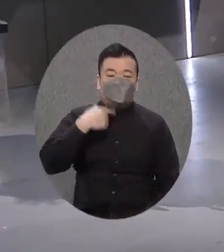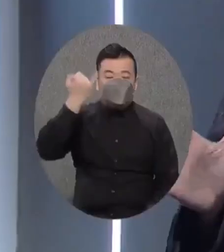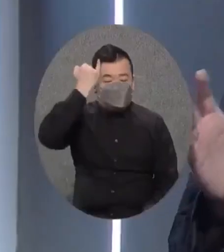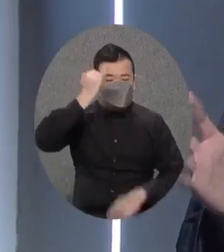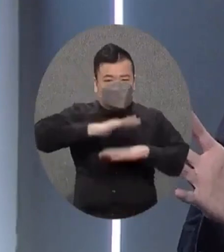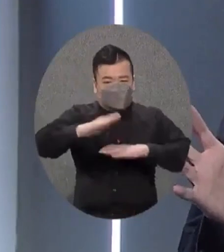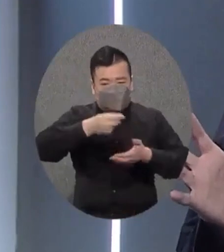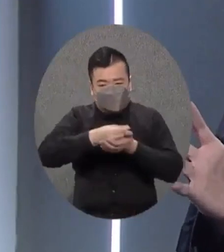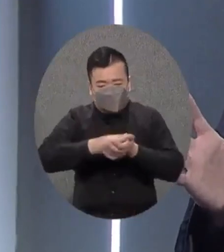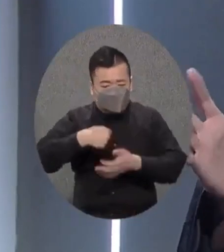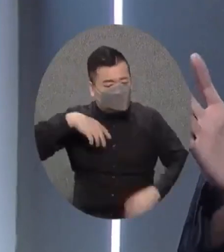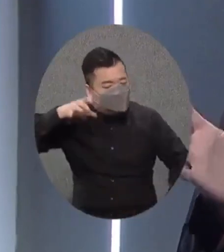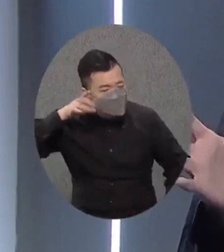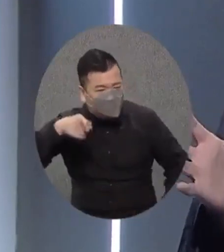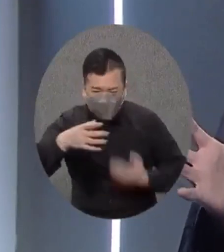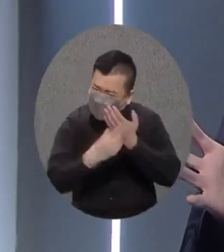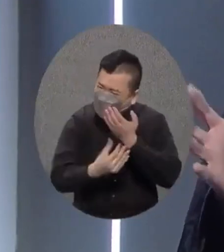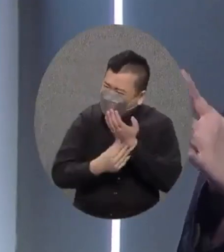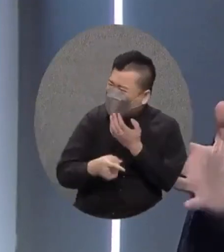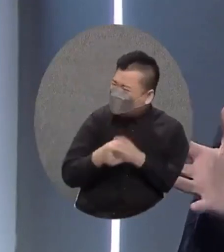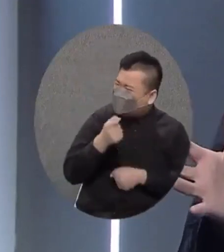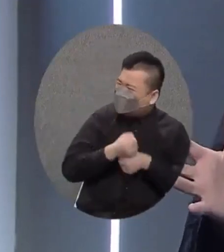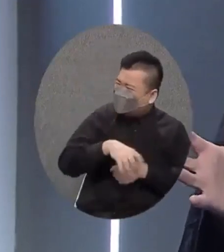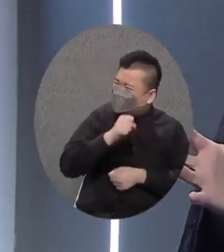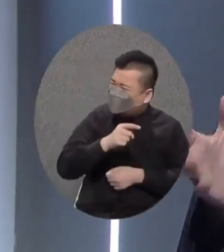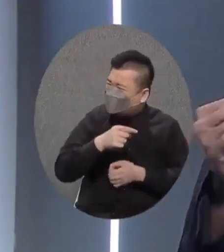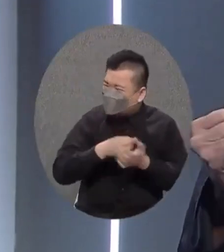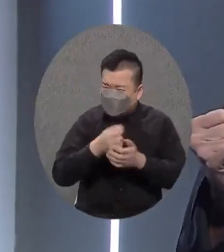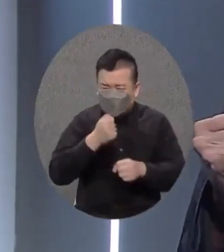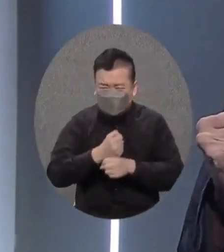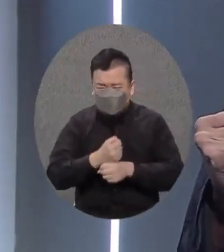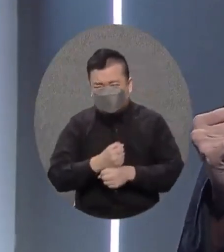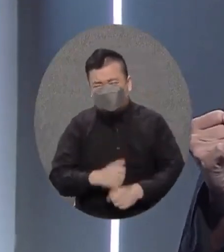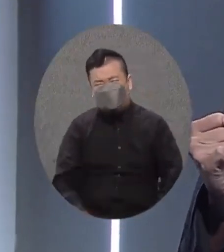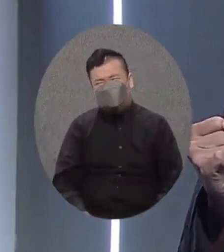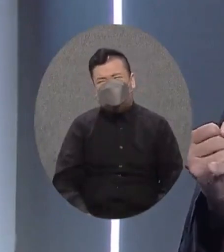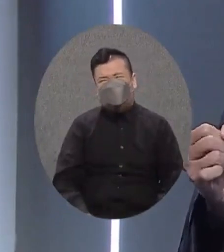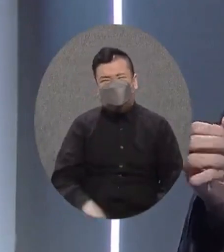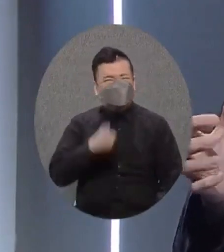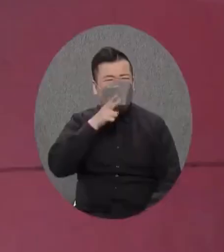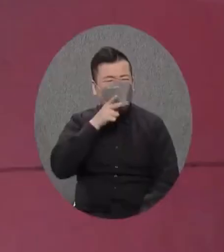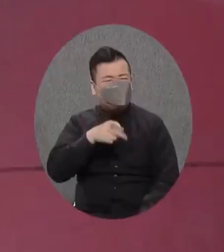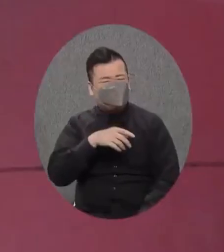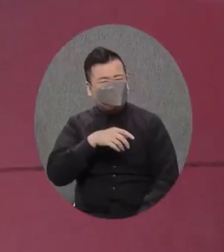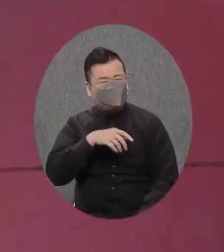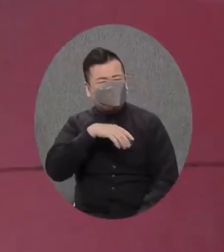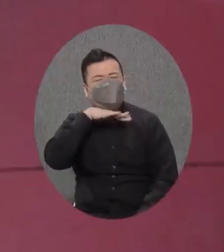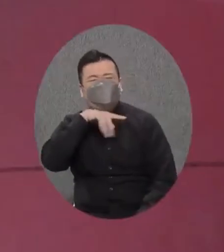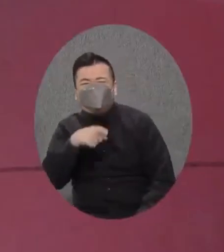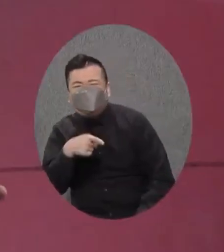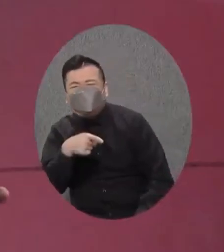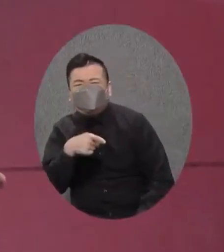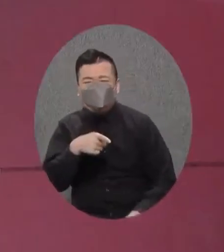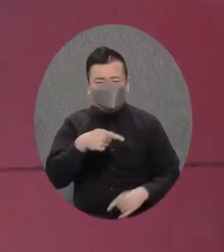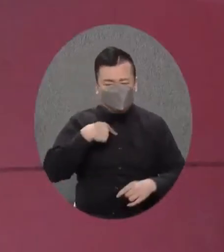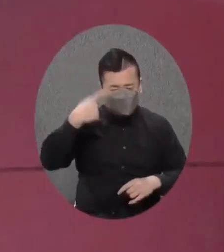人，又聽到說、哎、用影印機或者打印機來做版畫，我們會覺得是不是出貓的我們心目中的版畫不